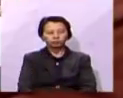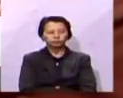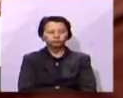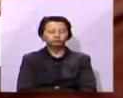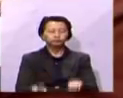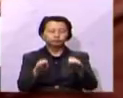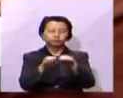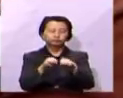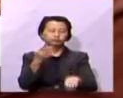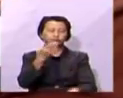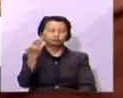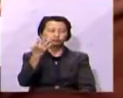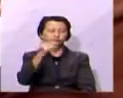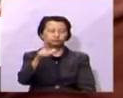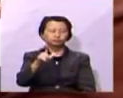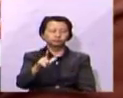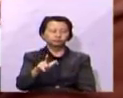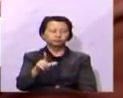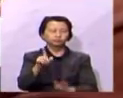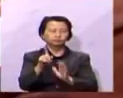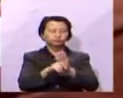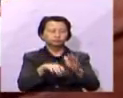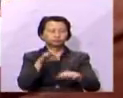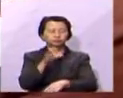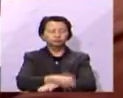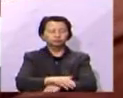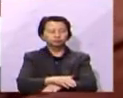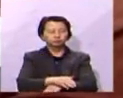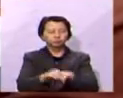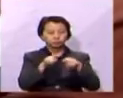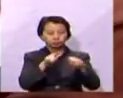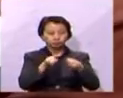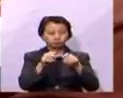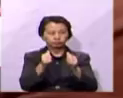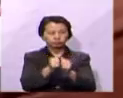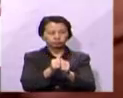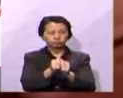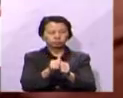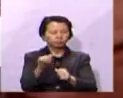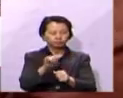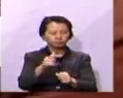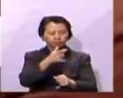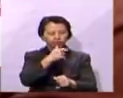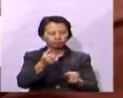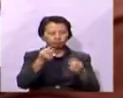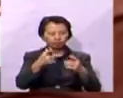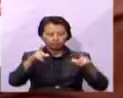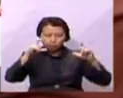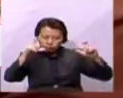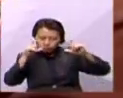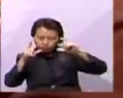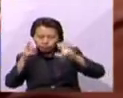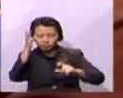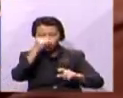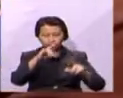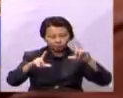biasalah, kena terpaksa bersaing dengan pelumba juga pasal untuk dapatkan shot-shot yang menarik.